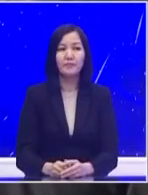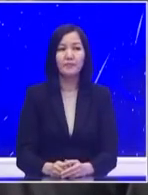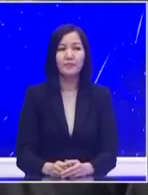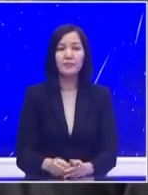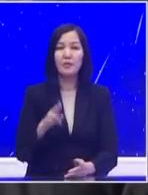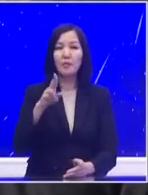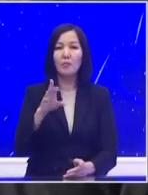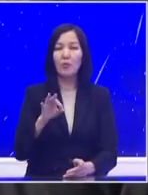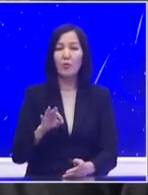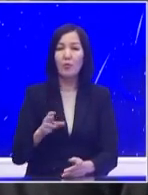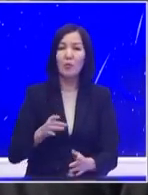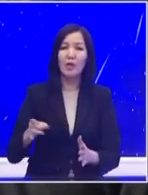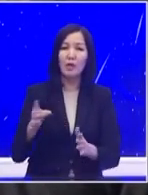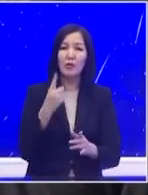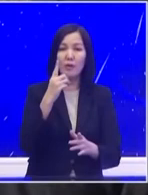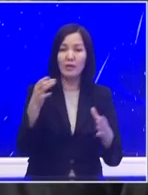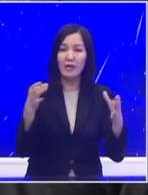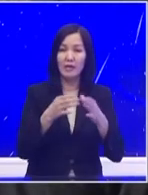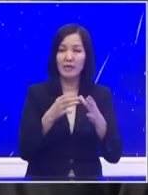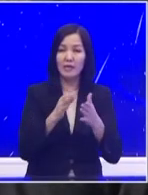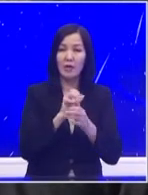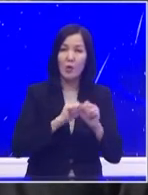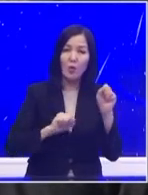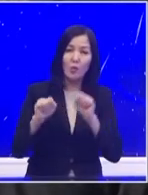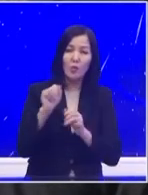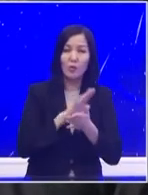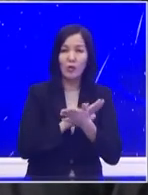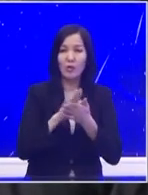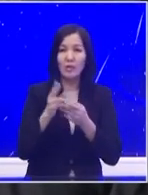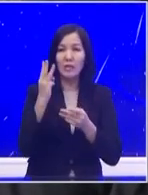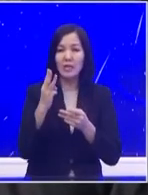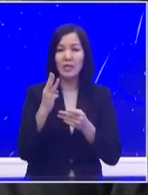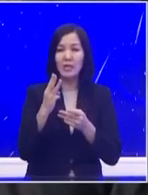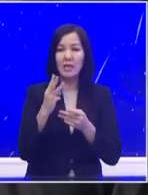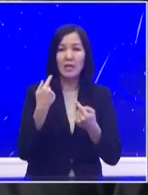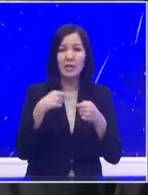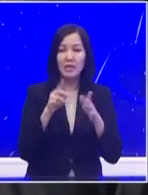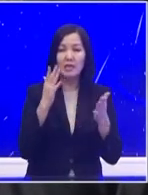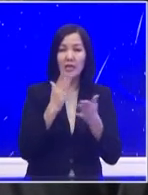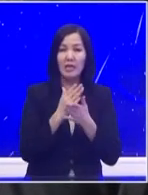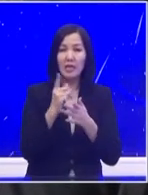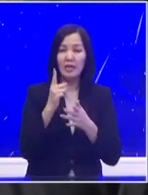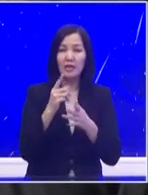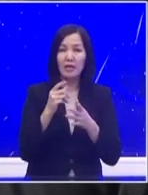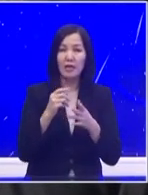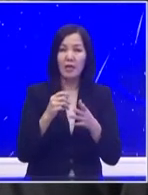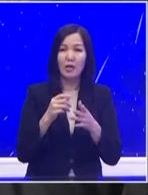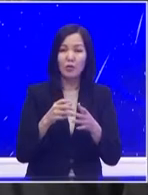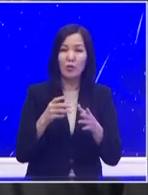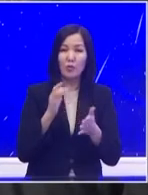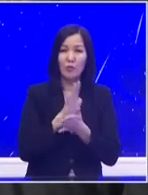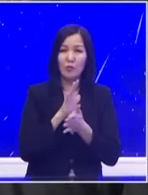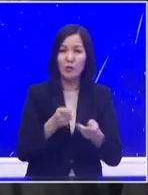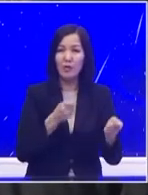По району всего работает одна организация по уборке мусора. У них имеется 3 единицы техники. Это один мусоровоз и 2 трактора, а